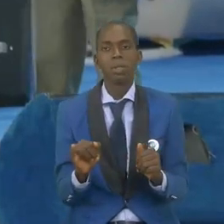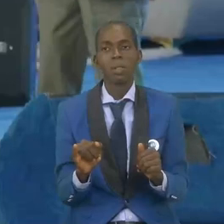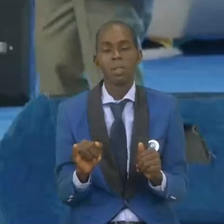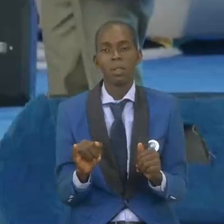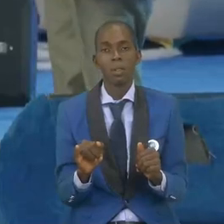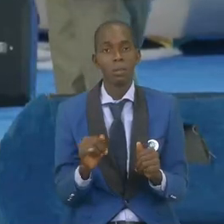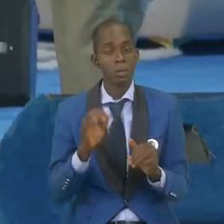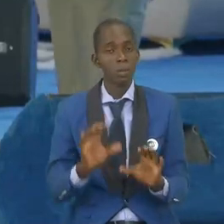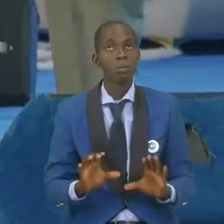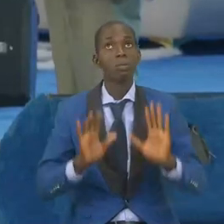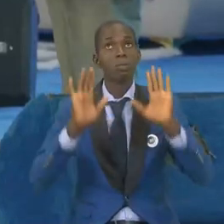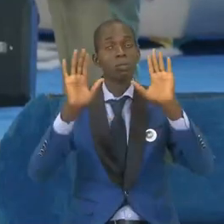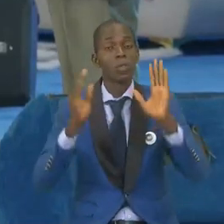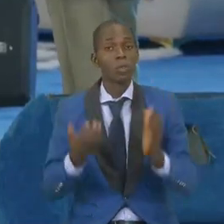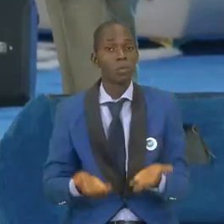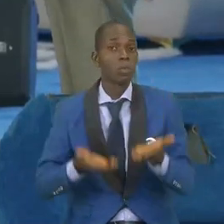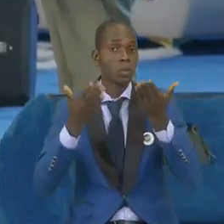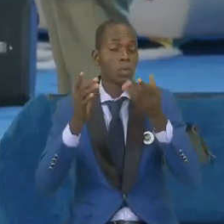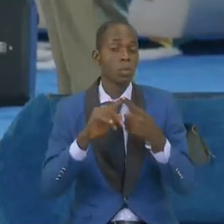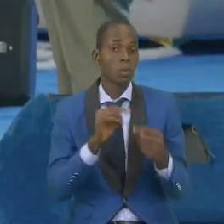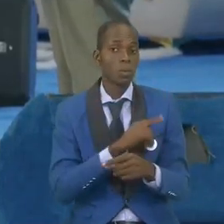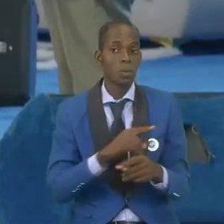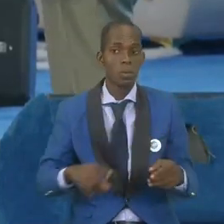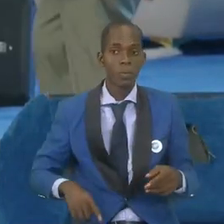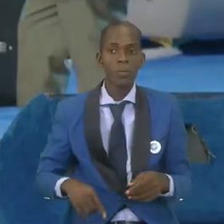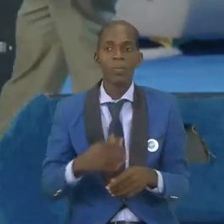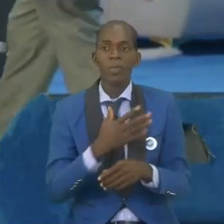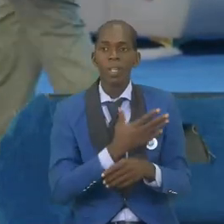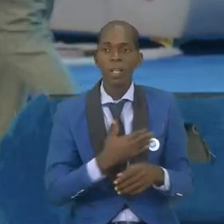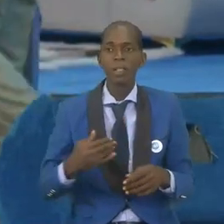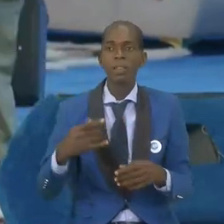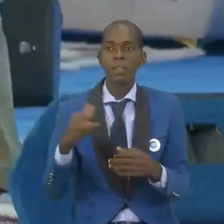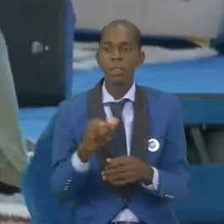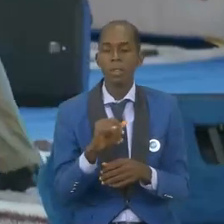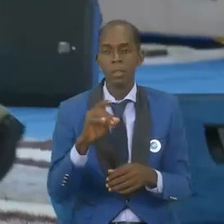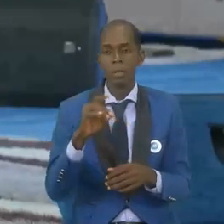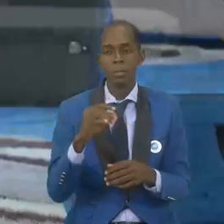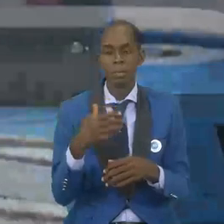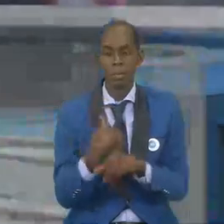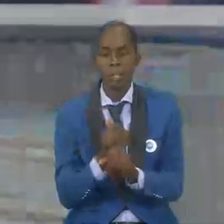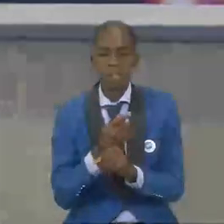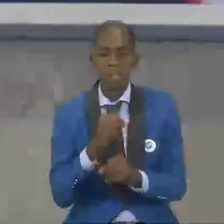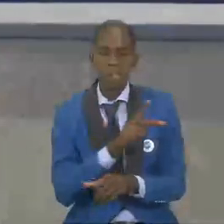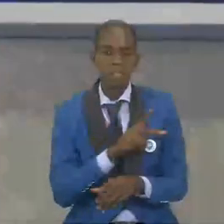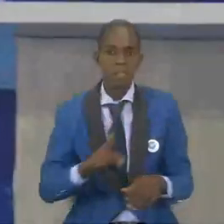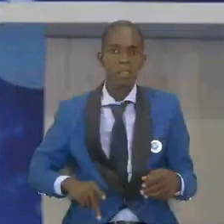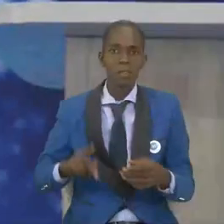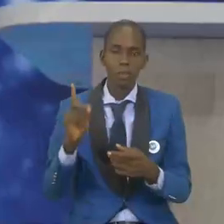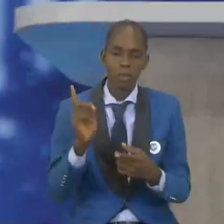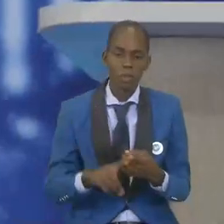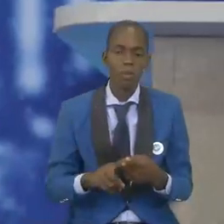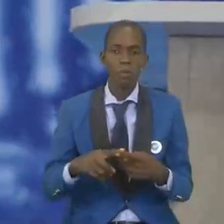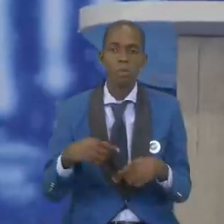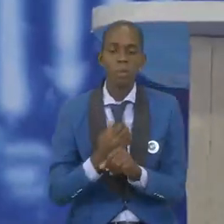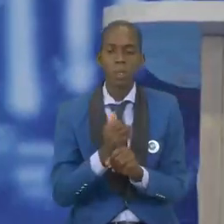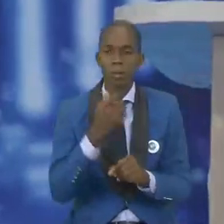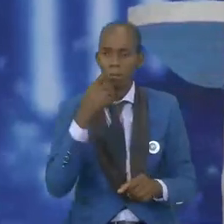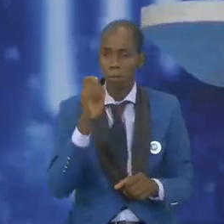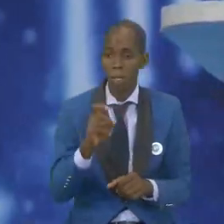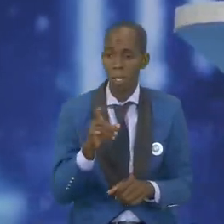dans un engagement inébranlable envers le Seigneur. Alors, ils sont allés voir le roi, ils ont dit, signe